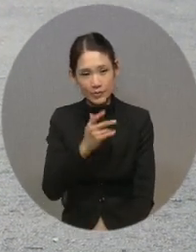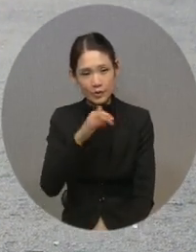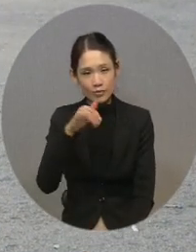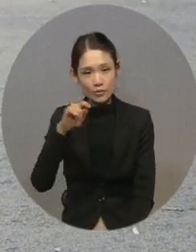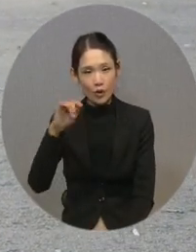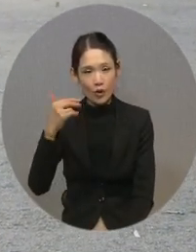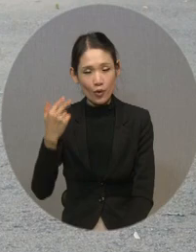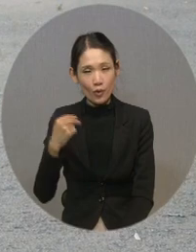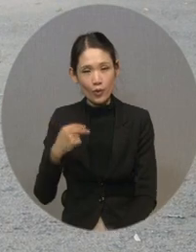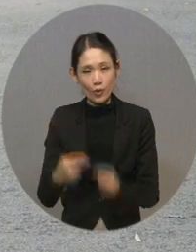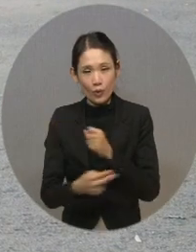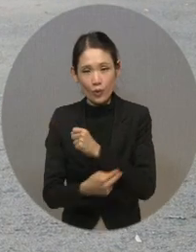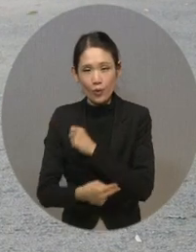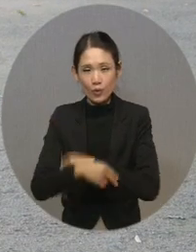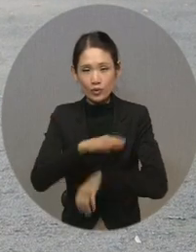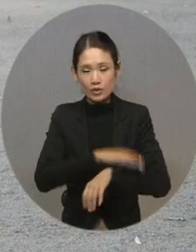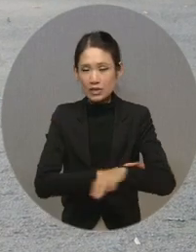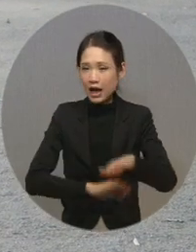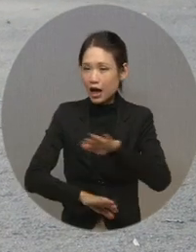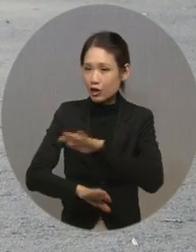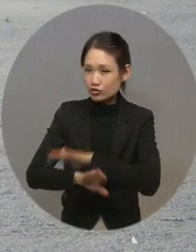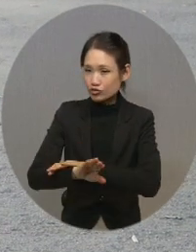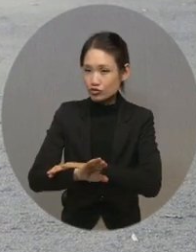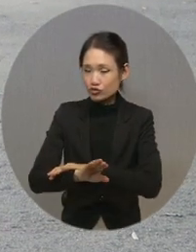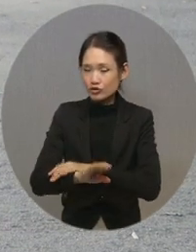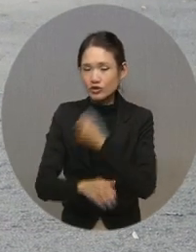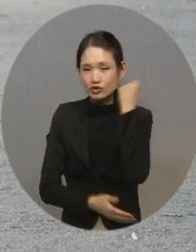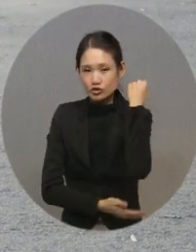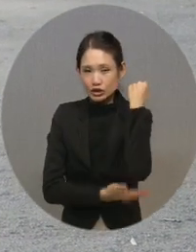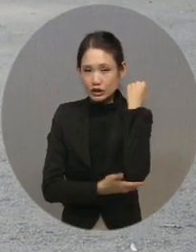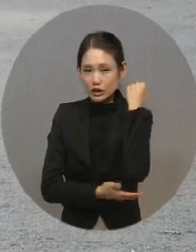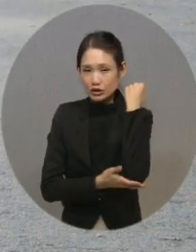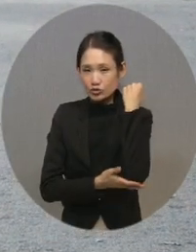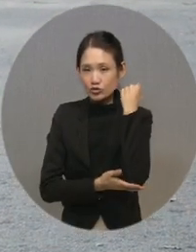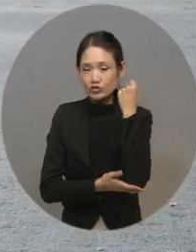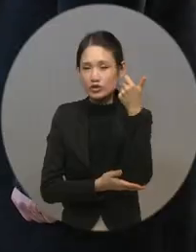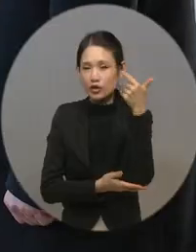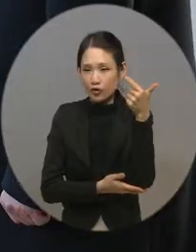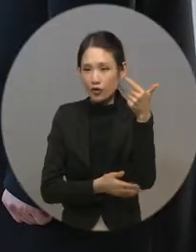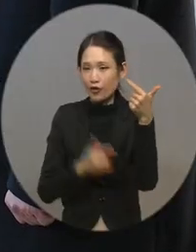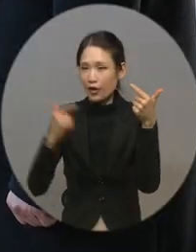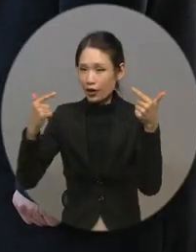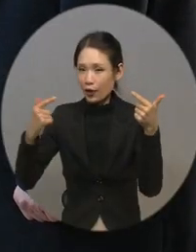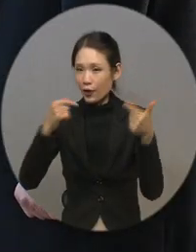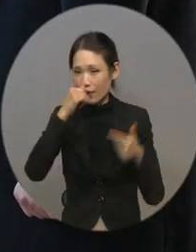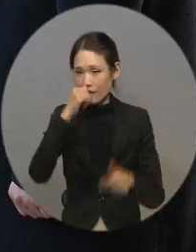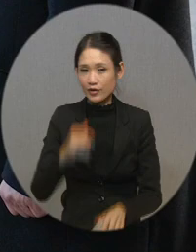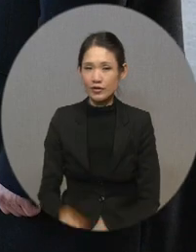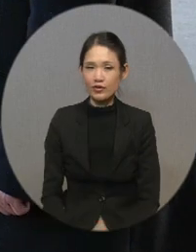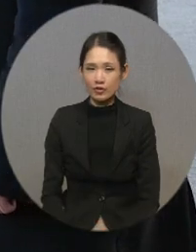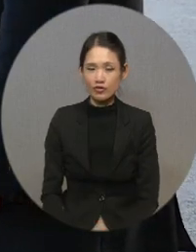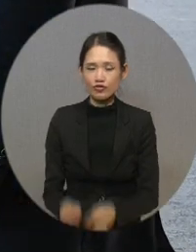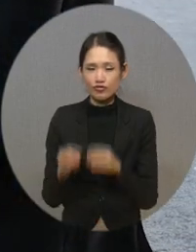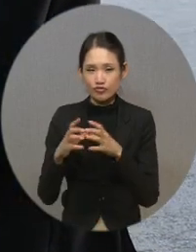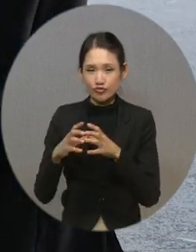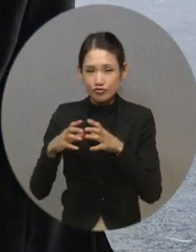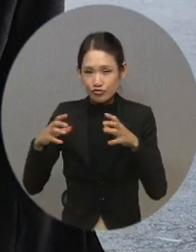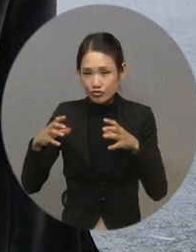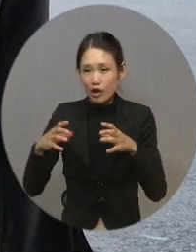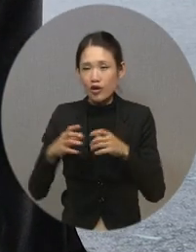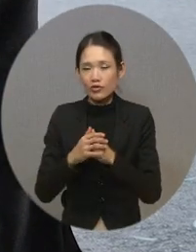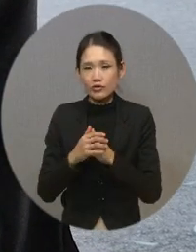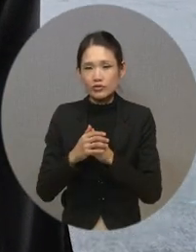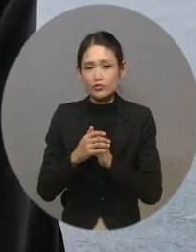좌우 난간에는 기둥이 6개가 있어요. 각각 6개씩. 기둥은 좀 굵기도 굵고 조각도